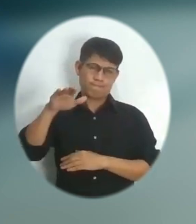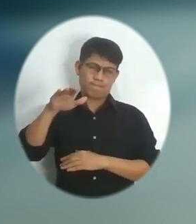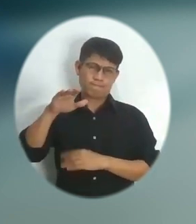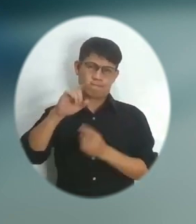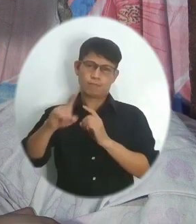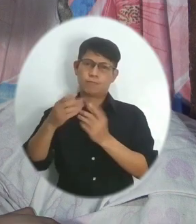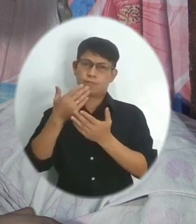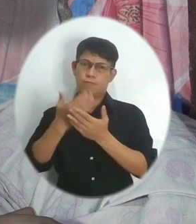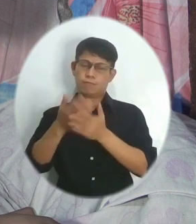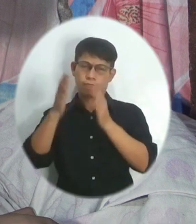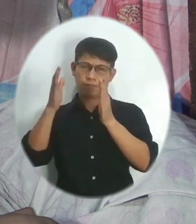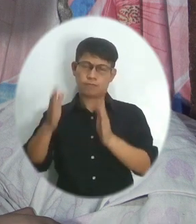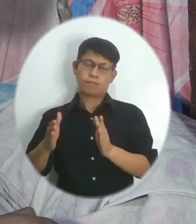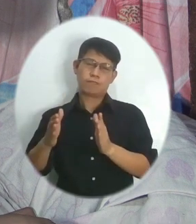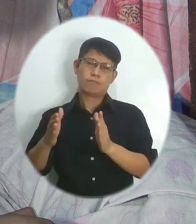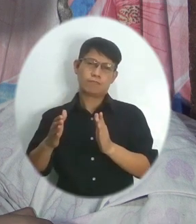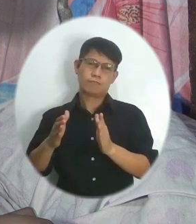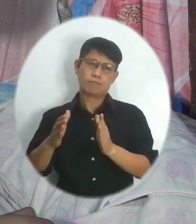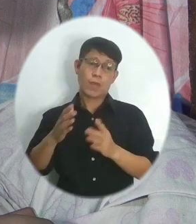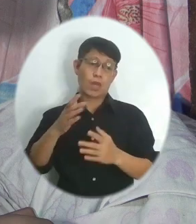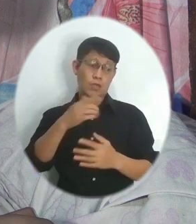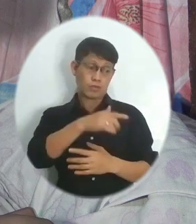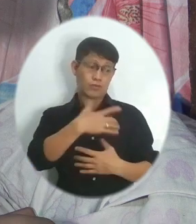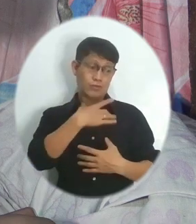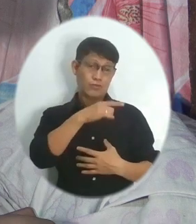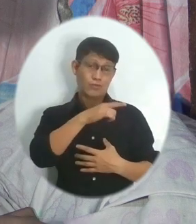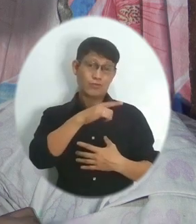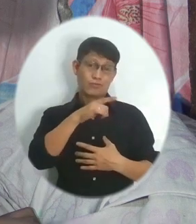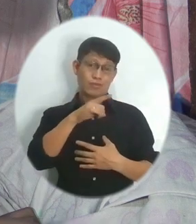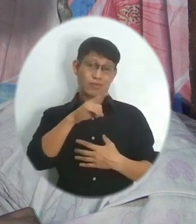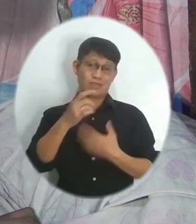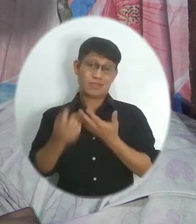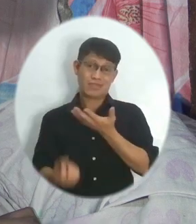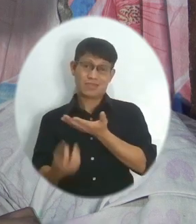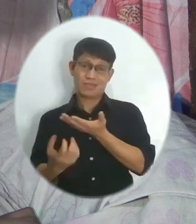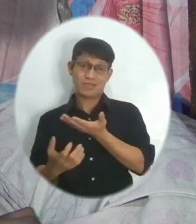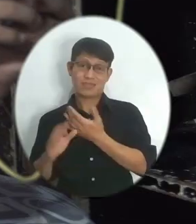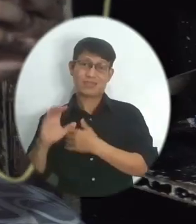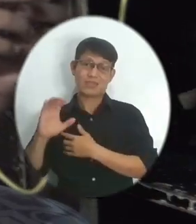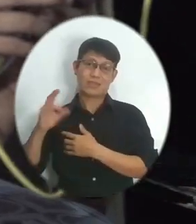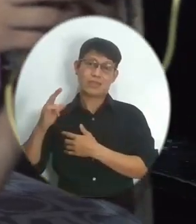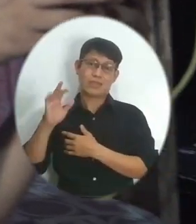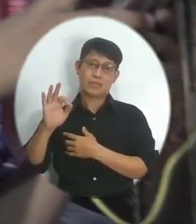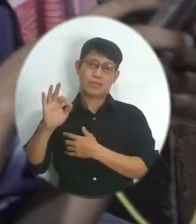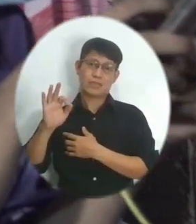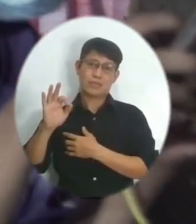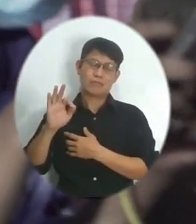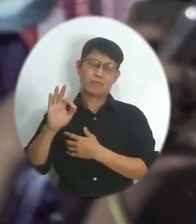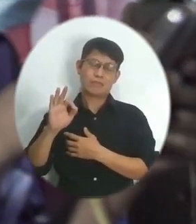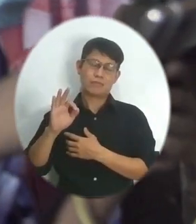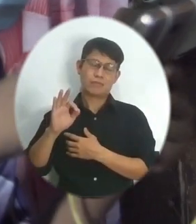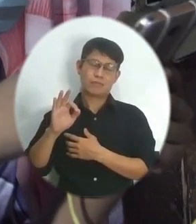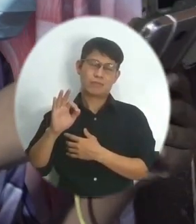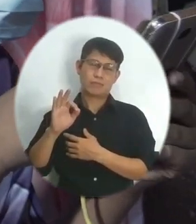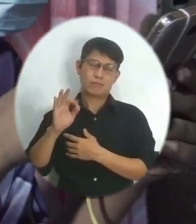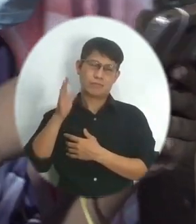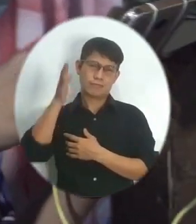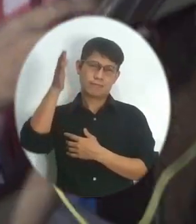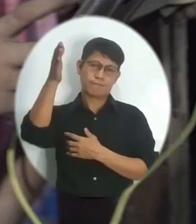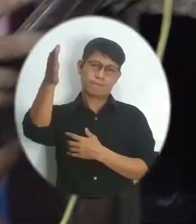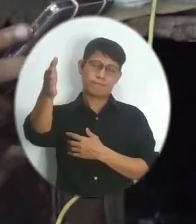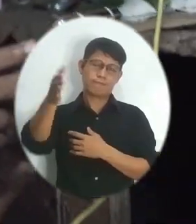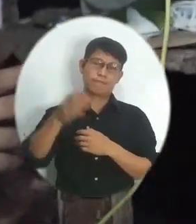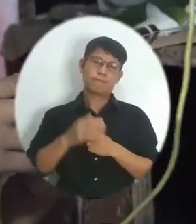mabuting bata na gusto niya po daw maging isang cook, chef po.